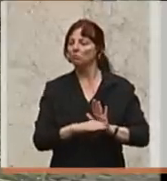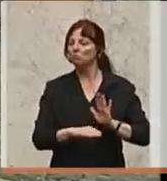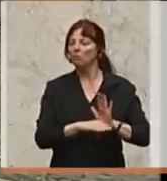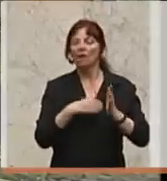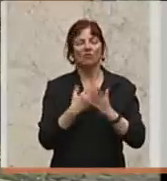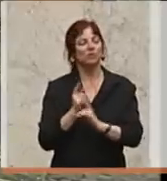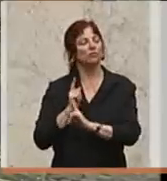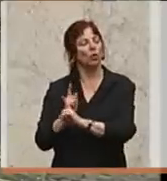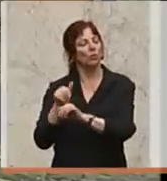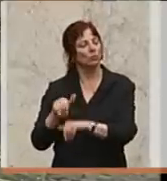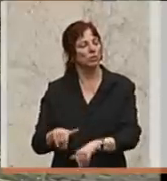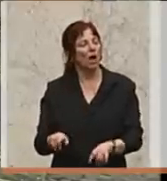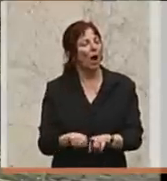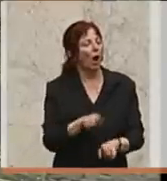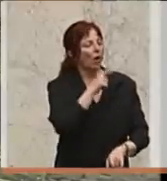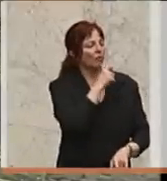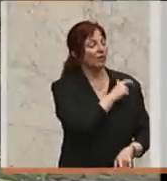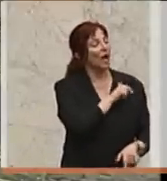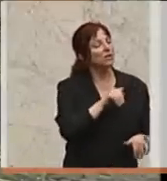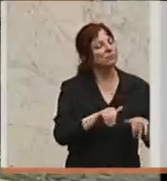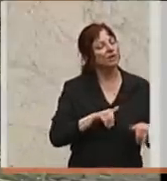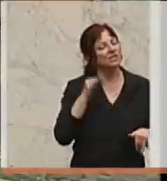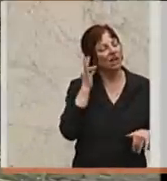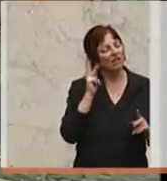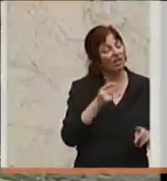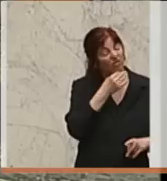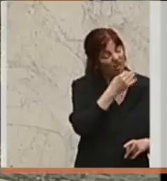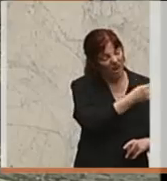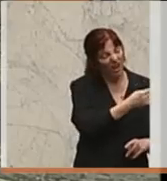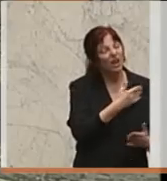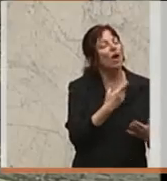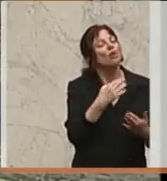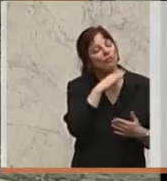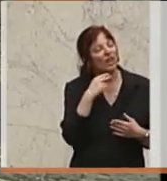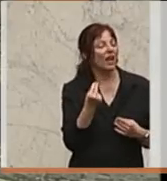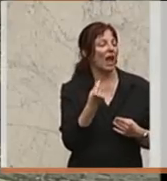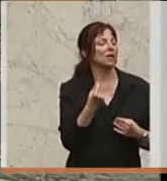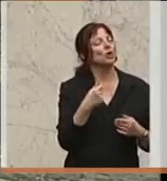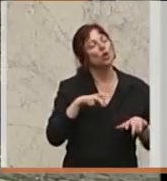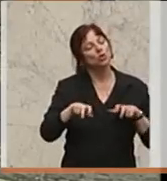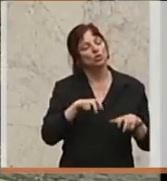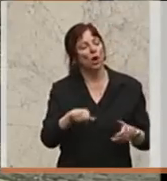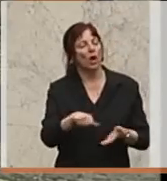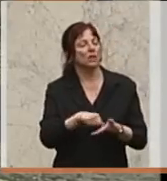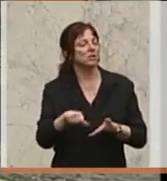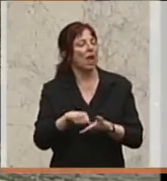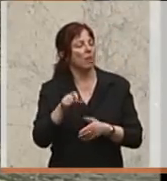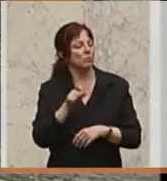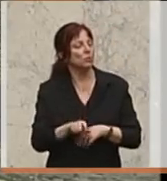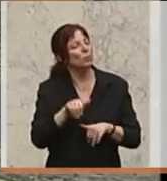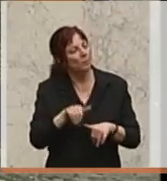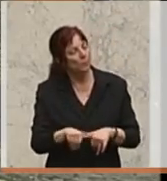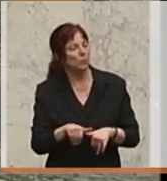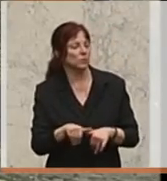Finanzministerin fragen können, weil es geht um viel Geld des Steuerzahlers, was hier verwendet wird. 16,7 Millionen im